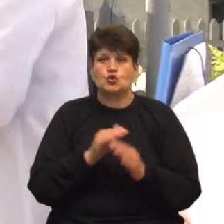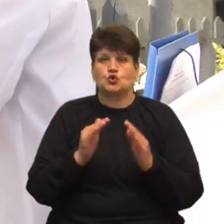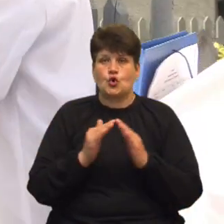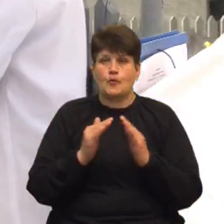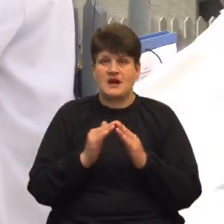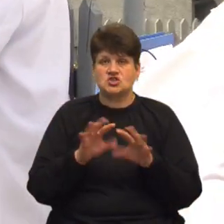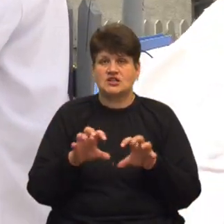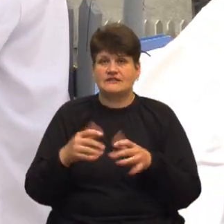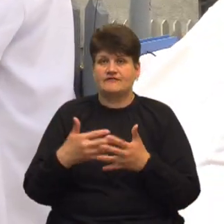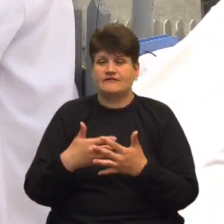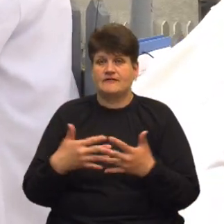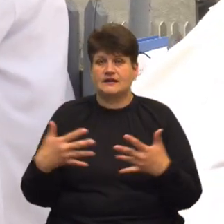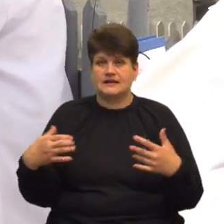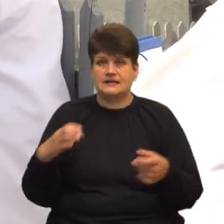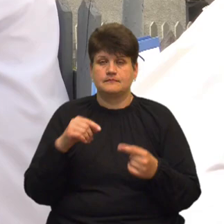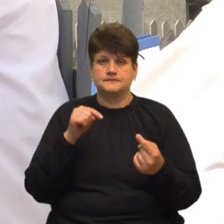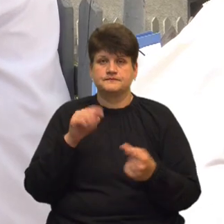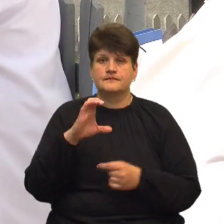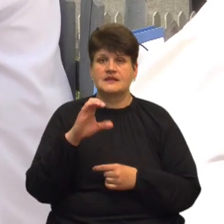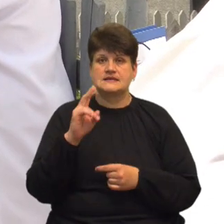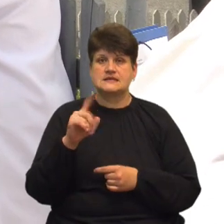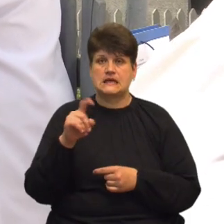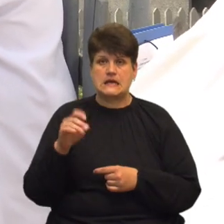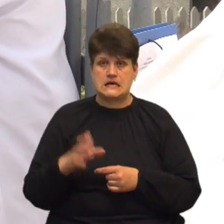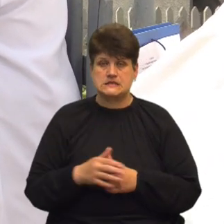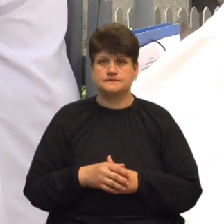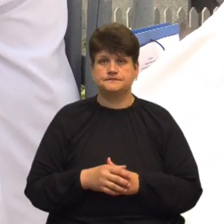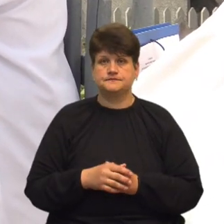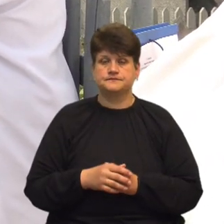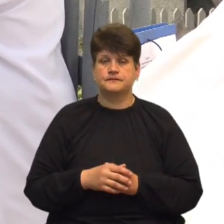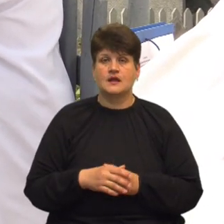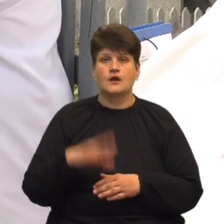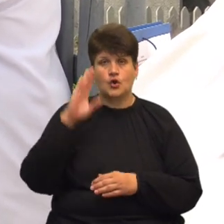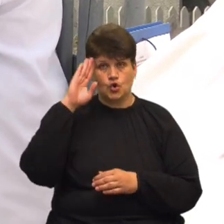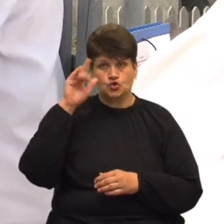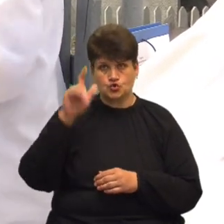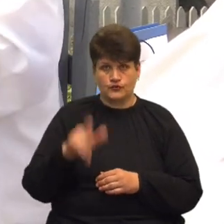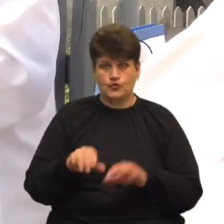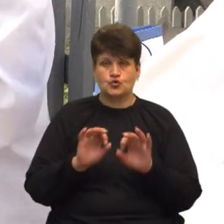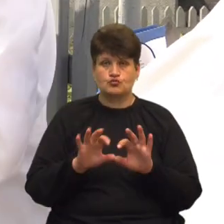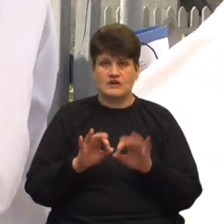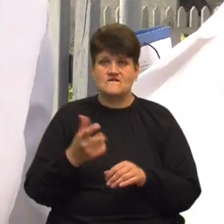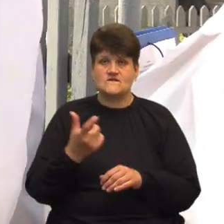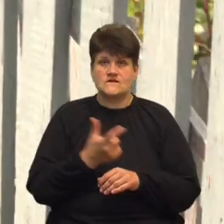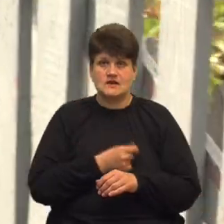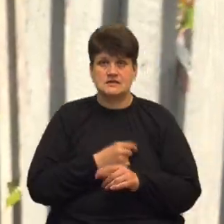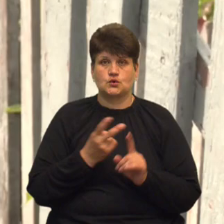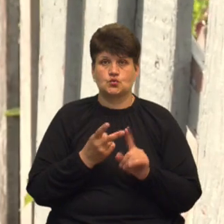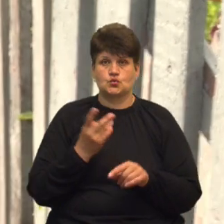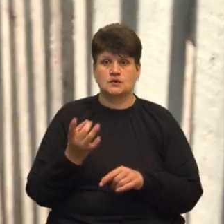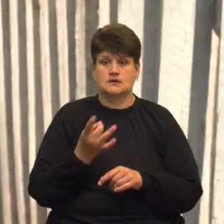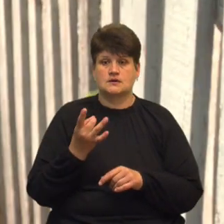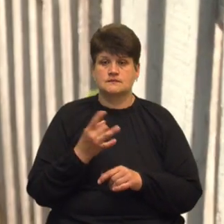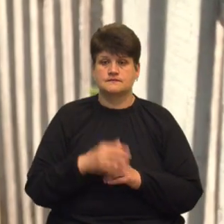Ветеринари прийшли до господаря трирічної кішки Анатолія Васуса. Чоловік розповідає, вакцинує її вдруге.